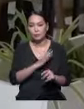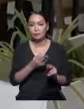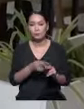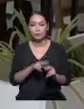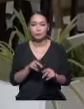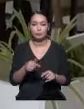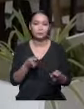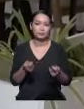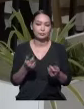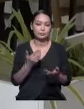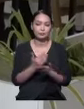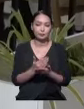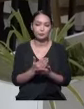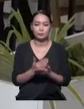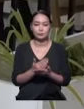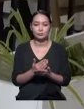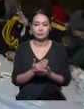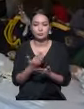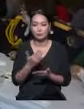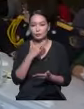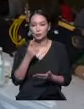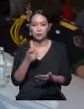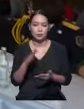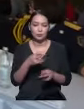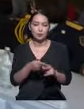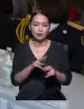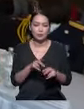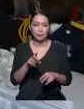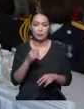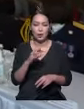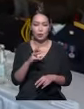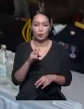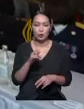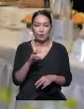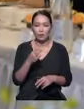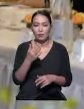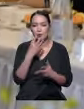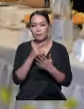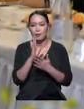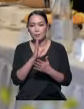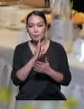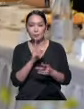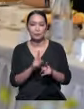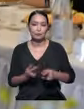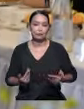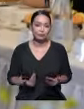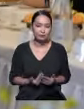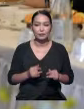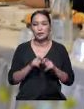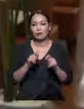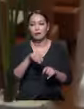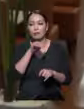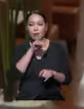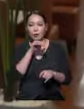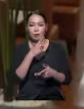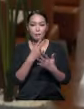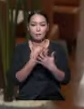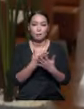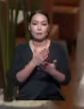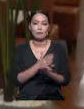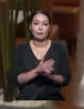возглавляет детский дом УМИД. Сотни ребят считают Майру Баймухановну своей мамой. Она дает им путевку в жизнь, раскрывает таланты.